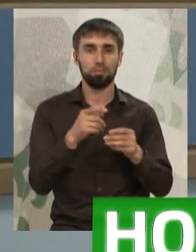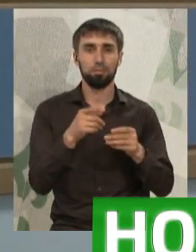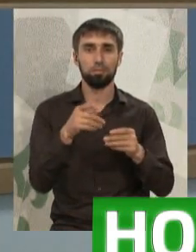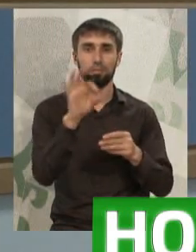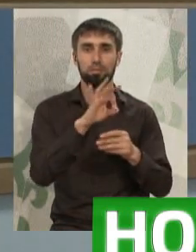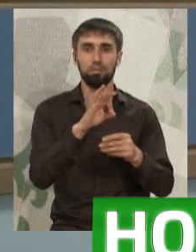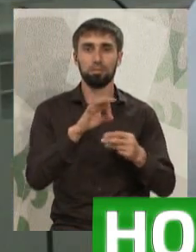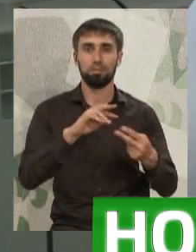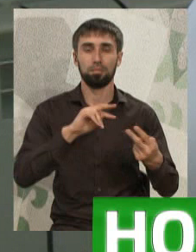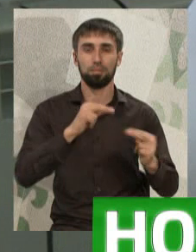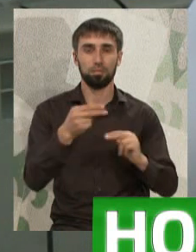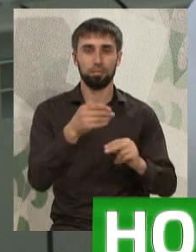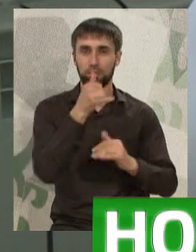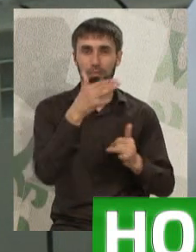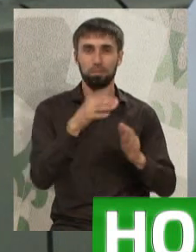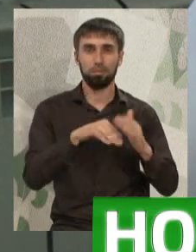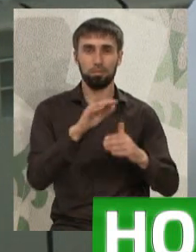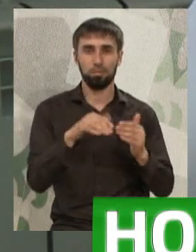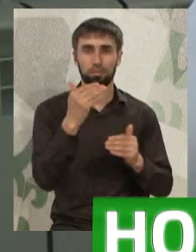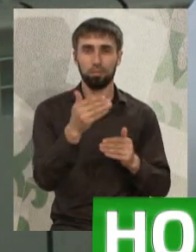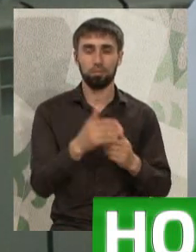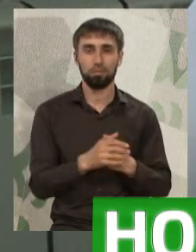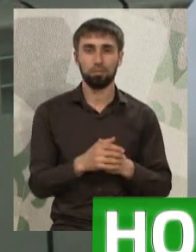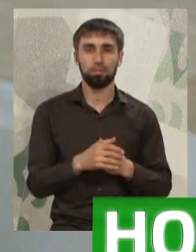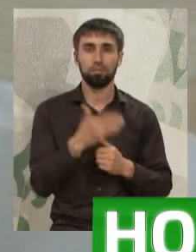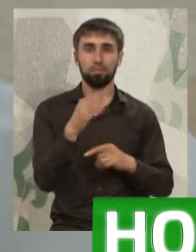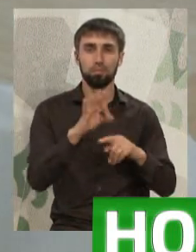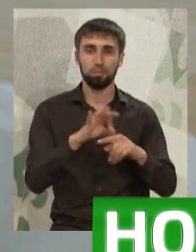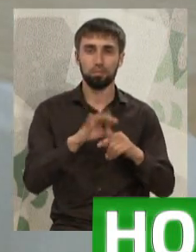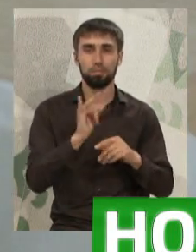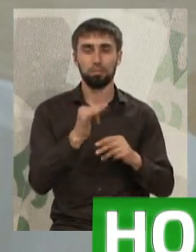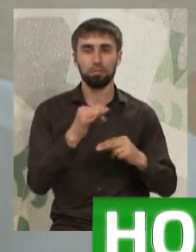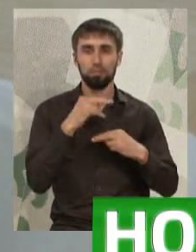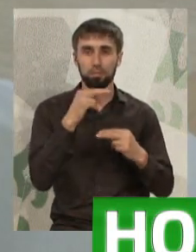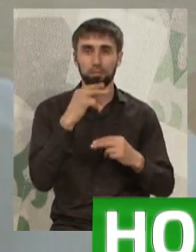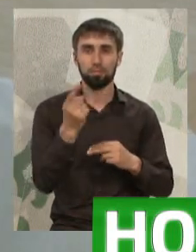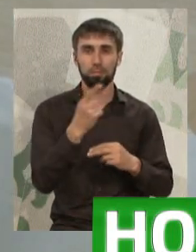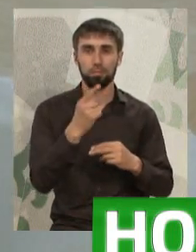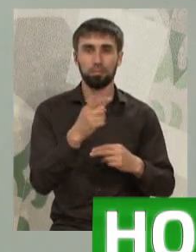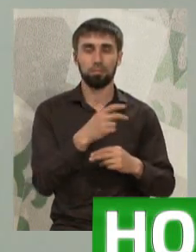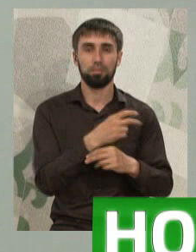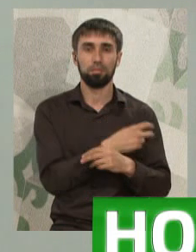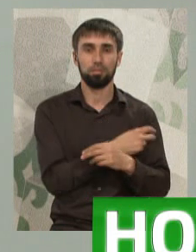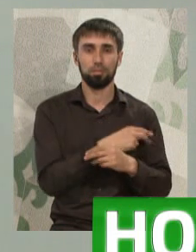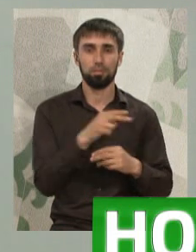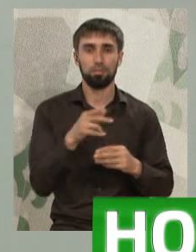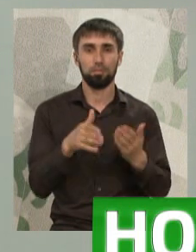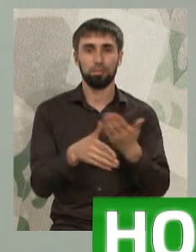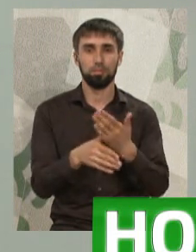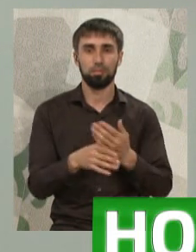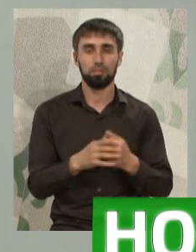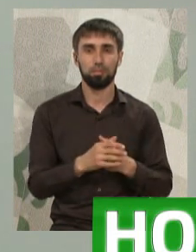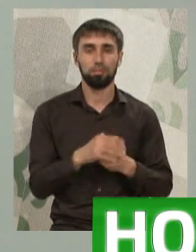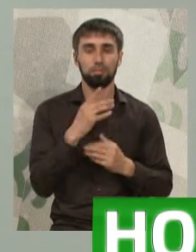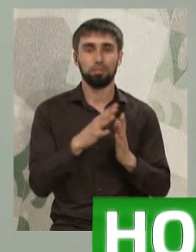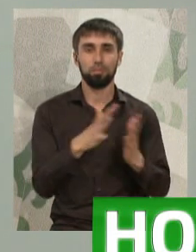навыков, полученных в процессе работы, достаточно для определения заболеваний и оказания первой медицинской помощи. Нагрузка идет больше на медсестру.